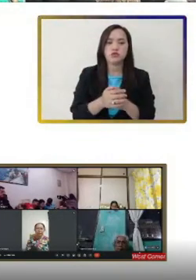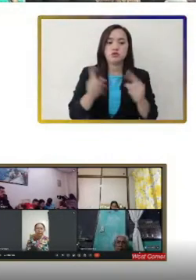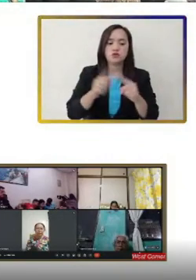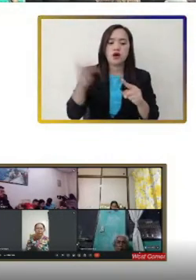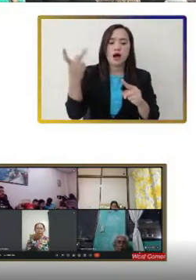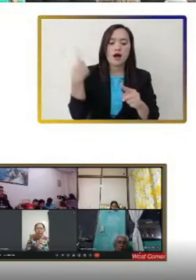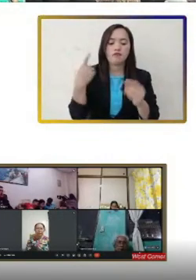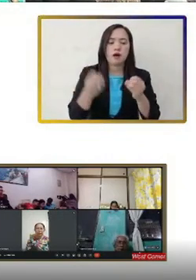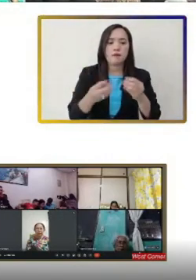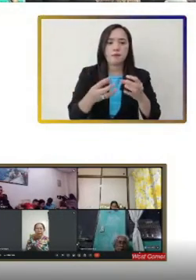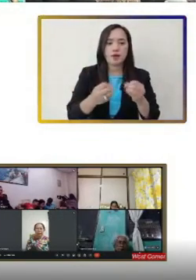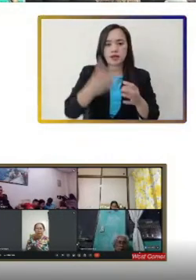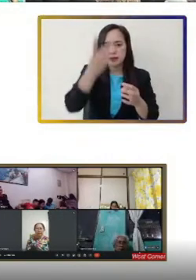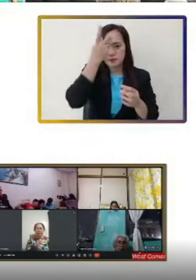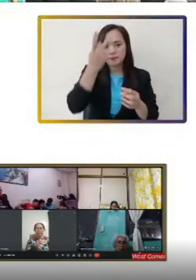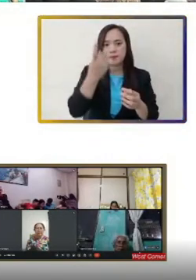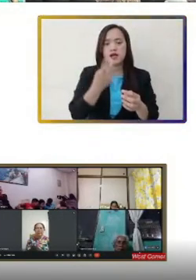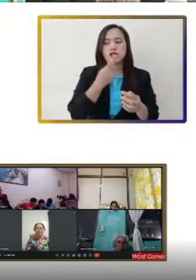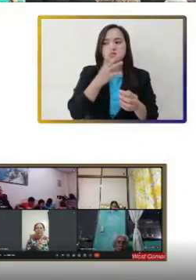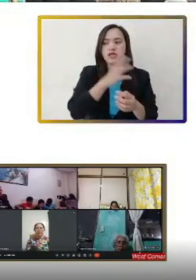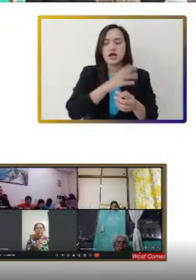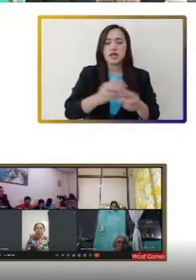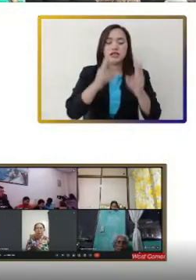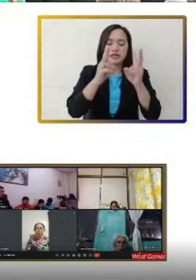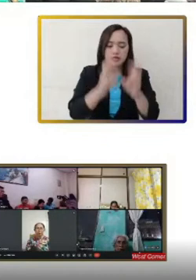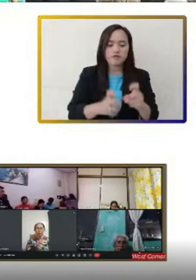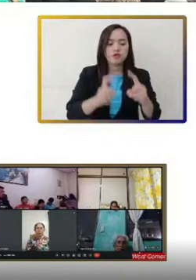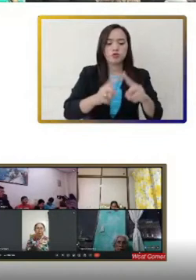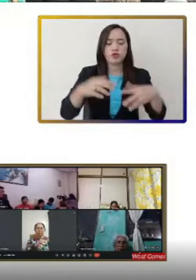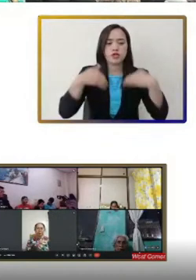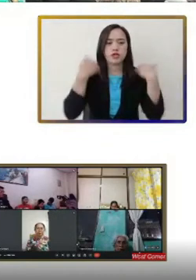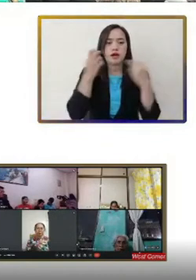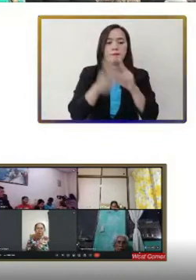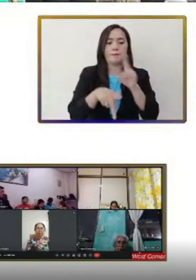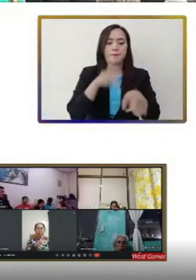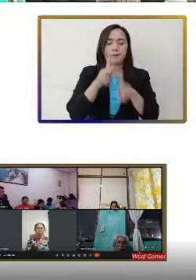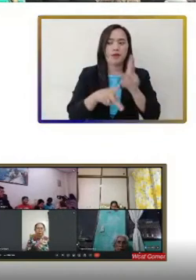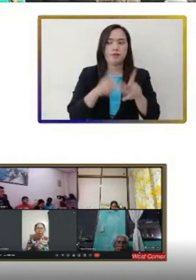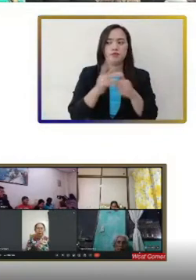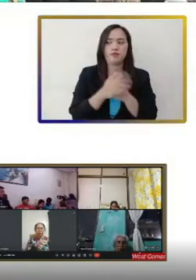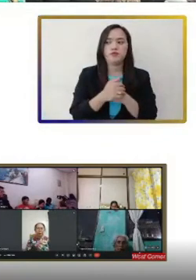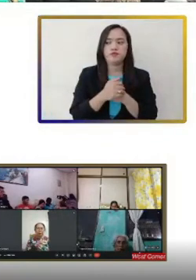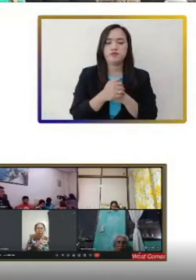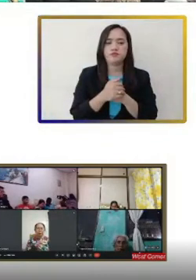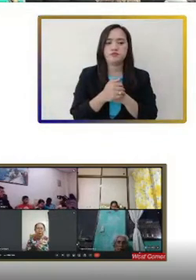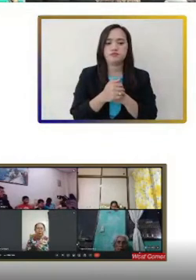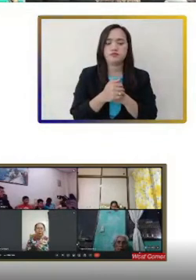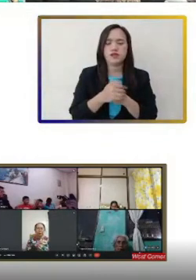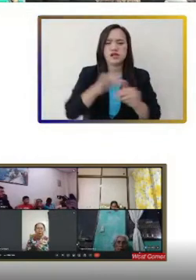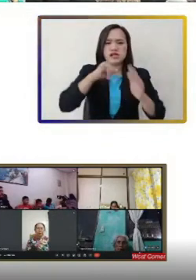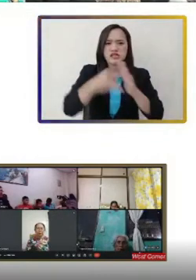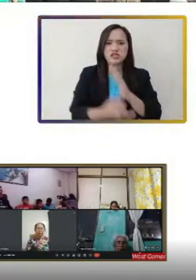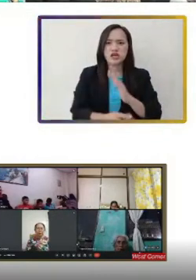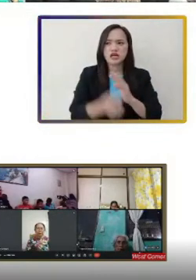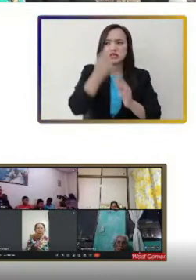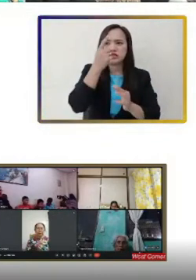parents at mga kabataan. Just imagine, kapatid, kung wala tayong naririnig,